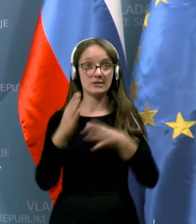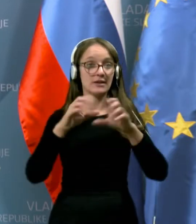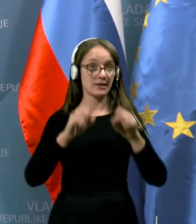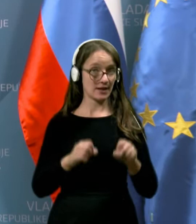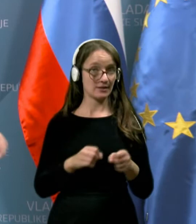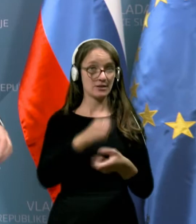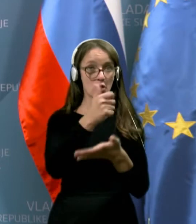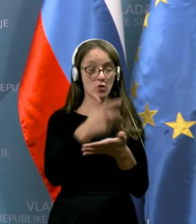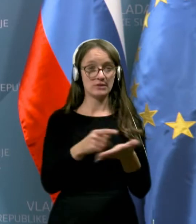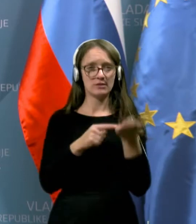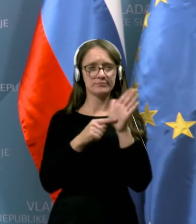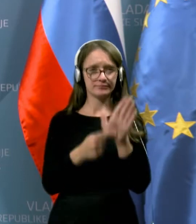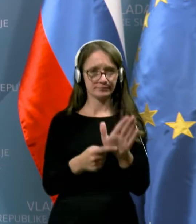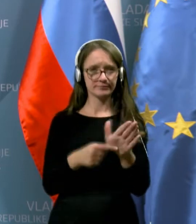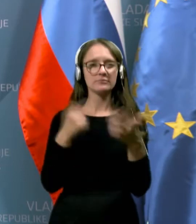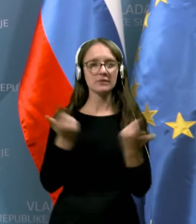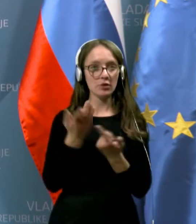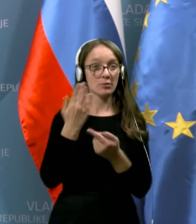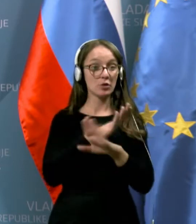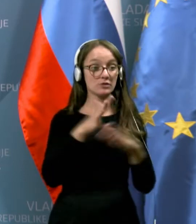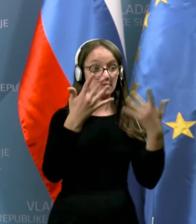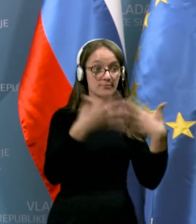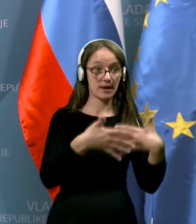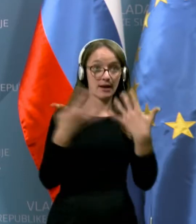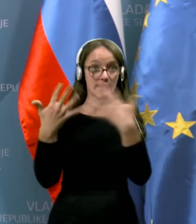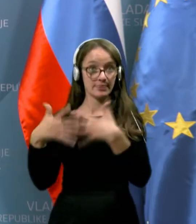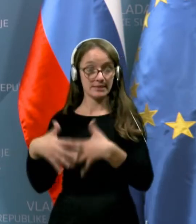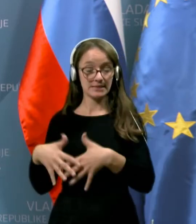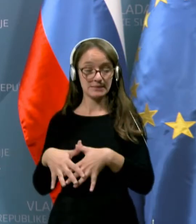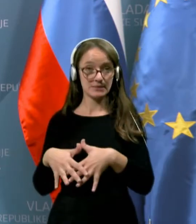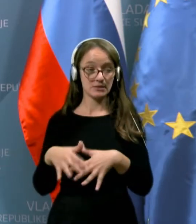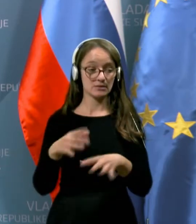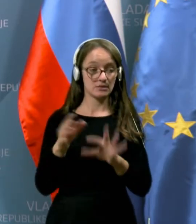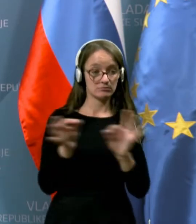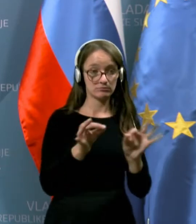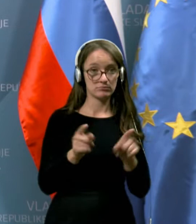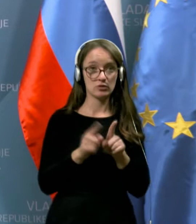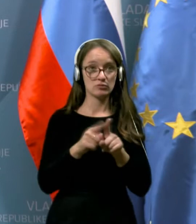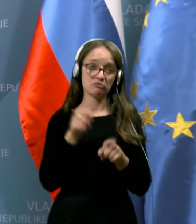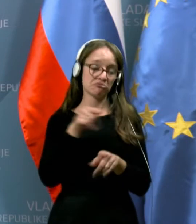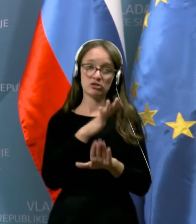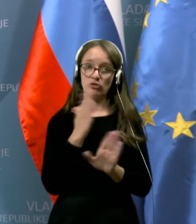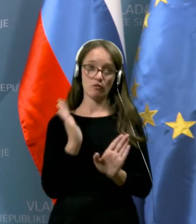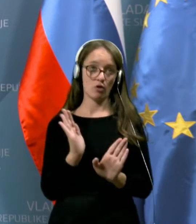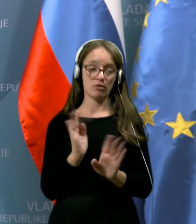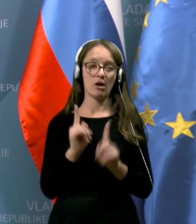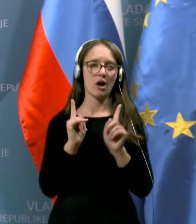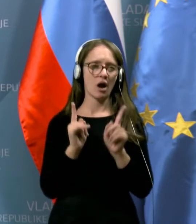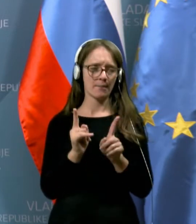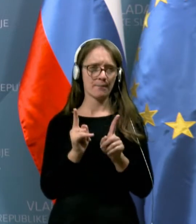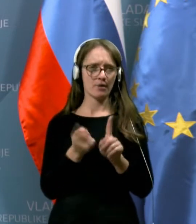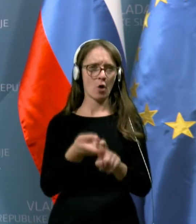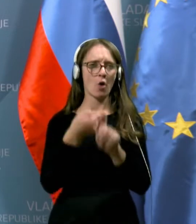ocene, kažejo, da bi lahko bili vsi ti mehanizmi, a ravno tako dovolj. Je pa